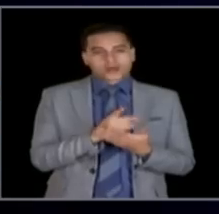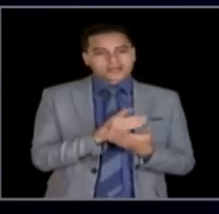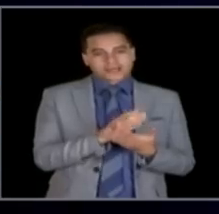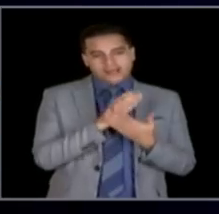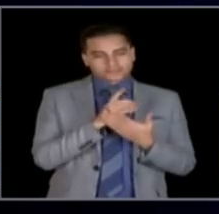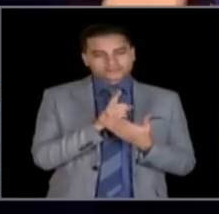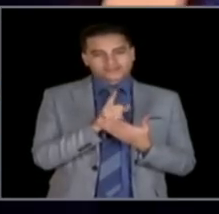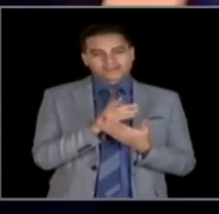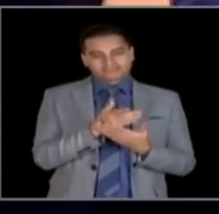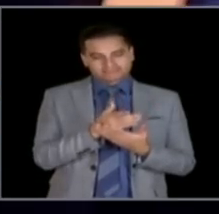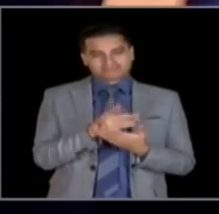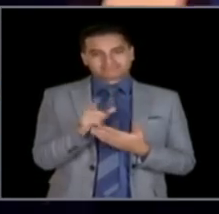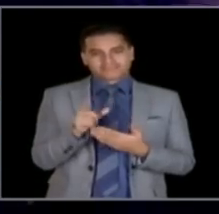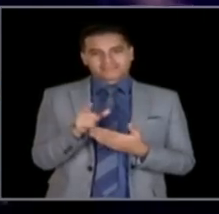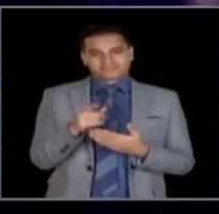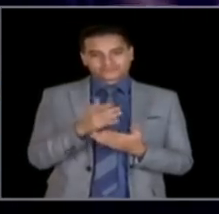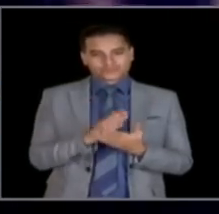اليونان إجابة صحيحة.